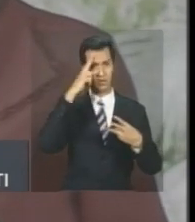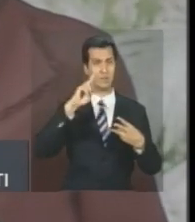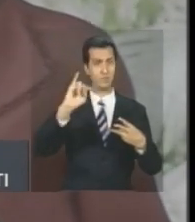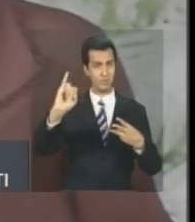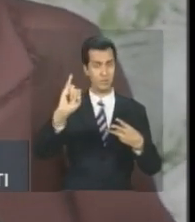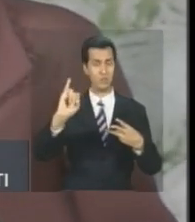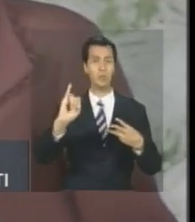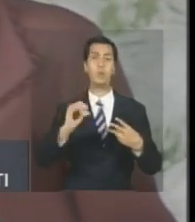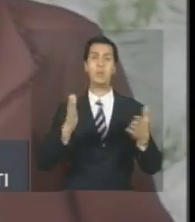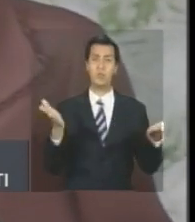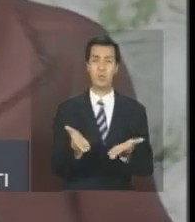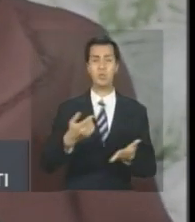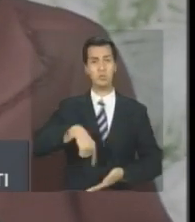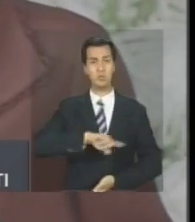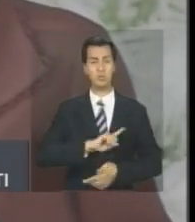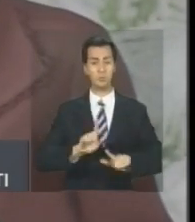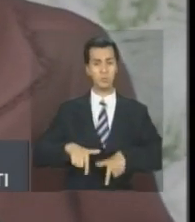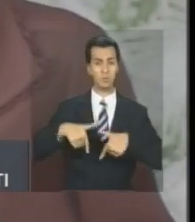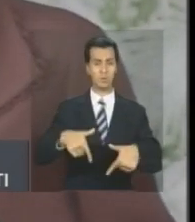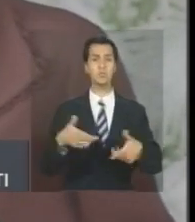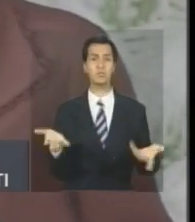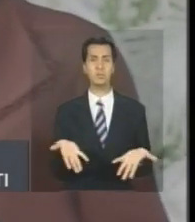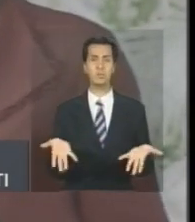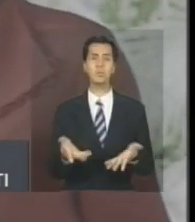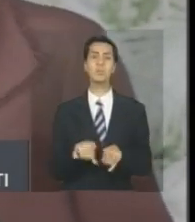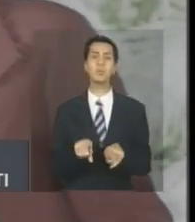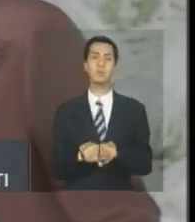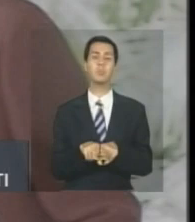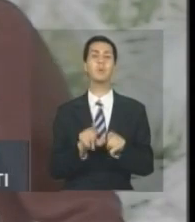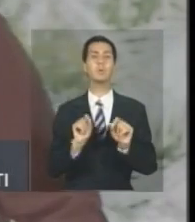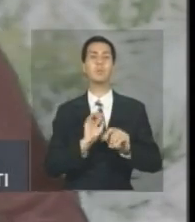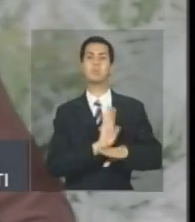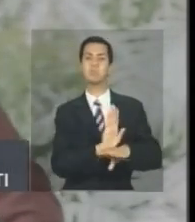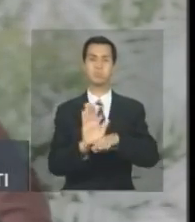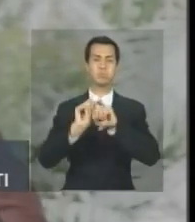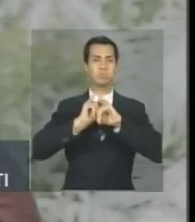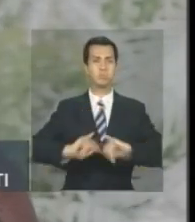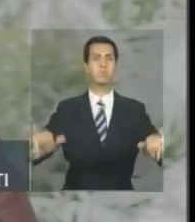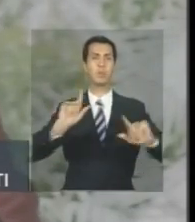empenhados numa campanha de vacinação.